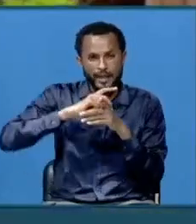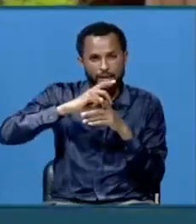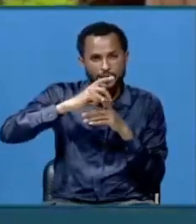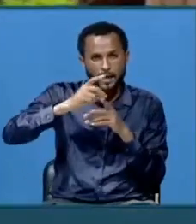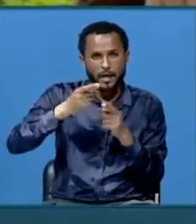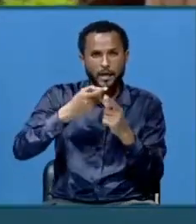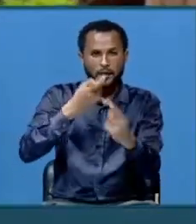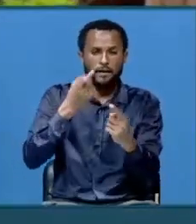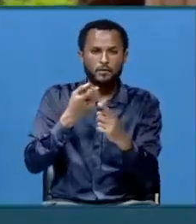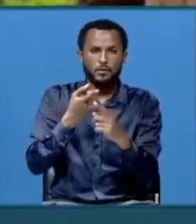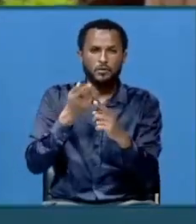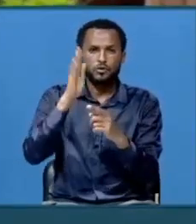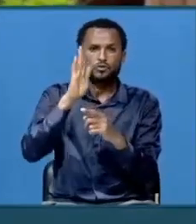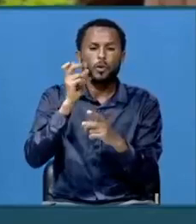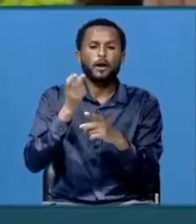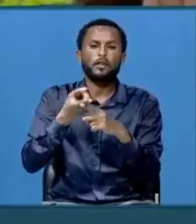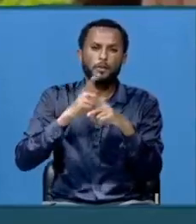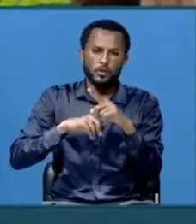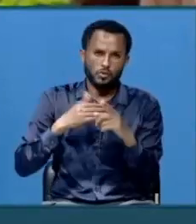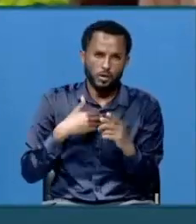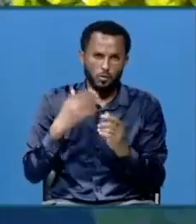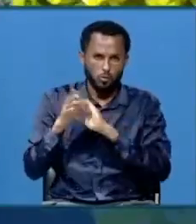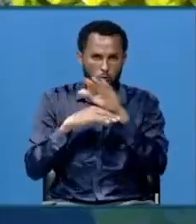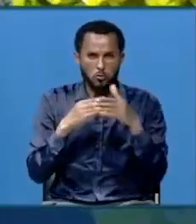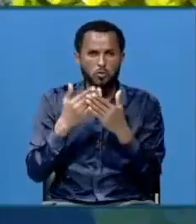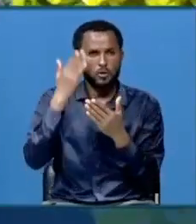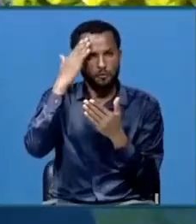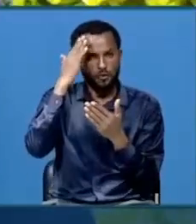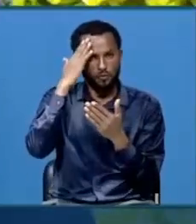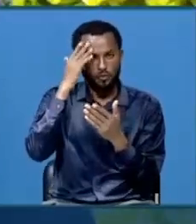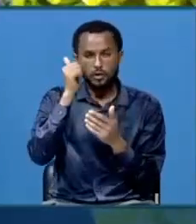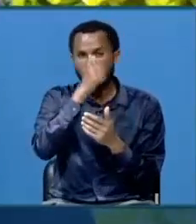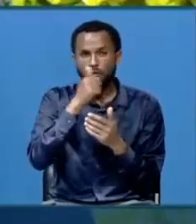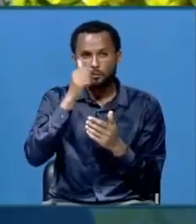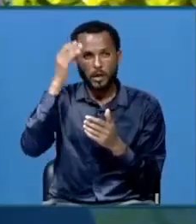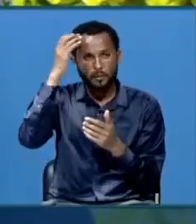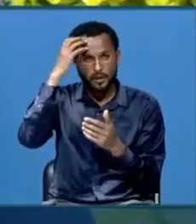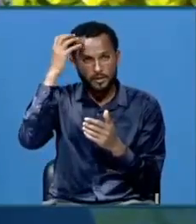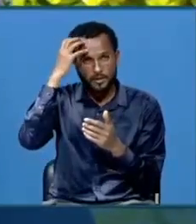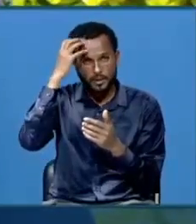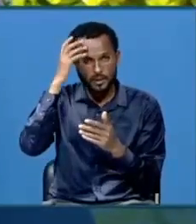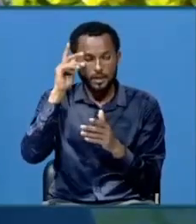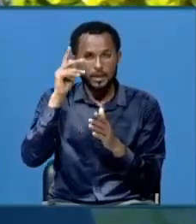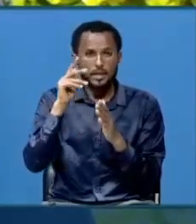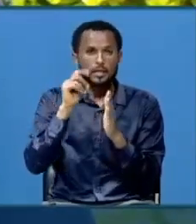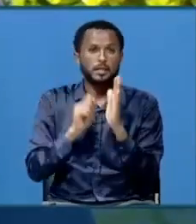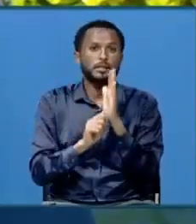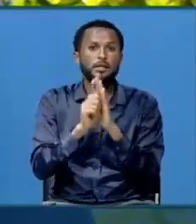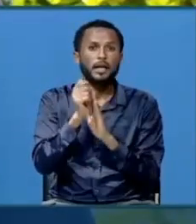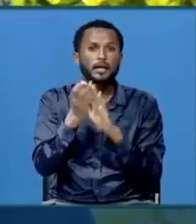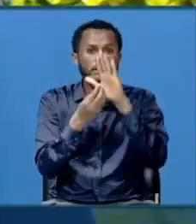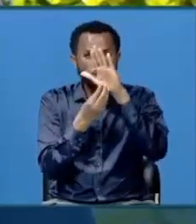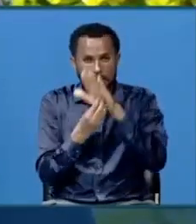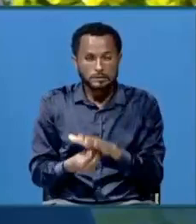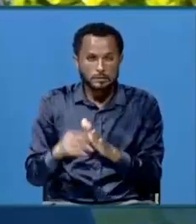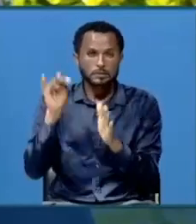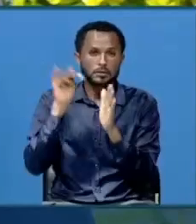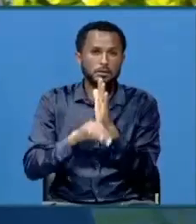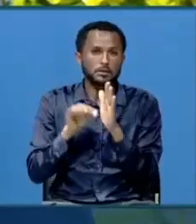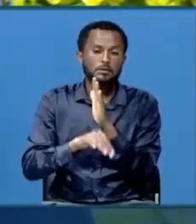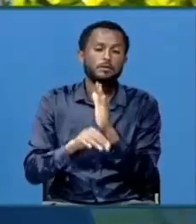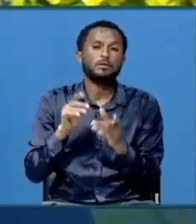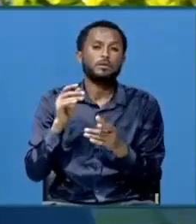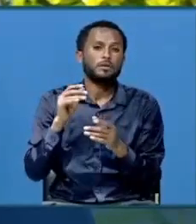ተመሊሱ ዝኒሀ። እዚ ዝተመልሰሉ ምክንያት ደሞ ኩላህና ንፈልጦ ኢና። እቲ ናይ ኢትዮጵያ መንግስቲ ንትግራይ ክጭፍልቕ ከጥፍእ